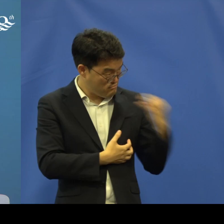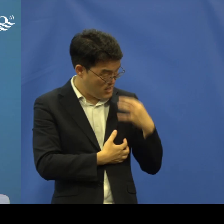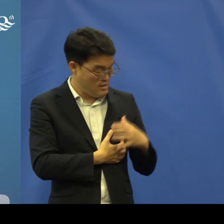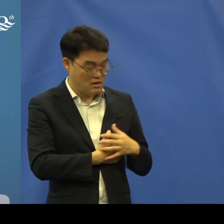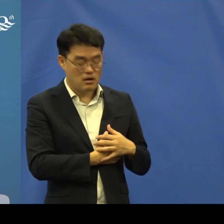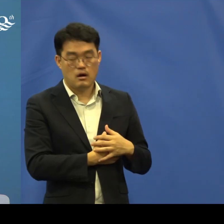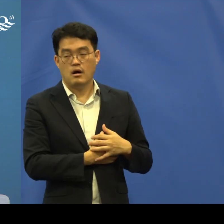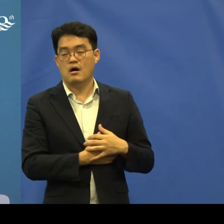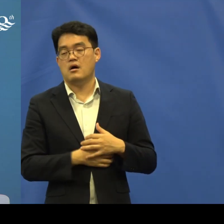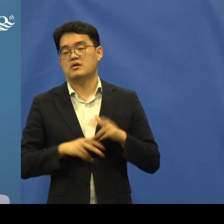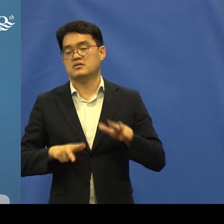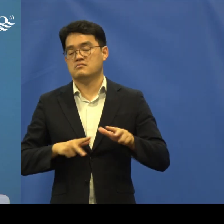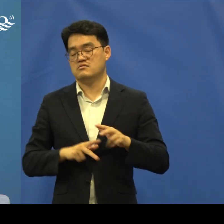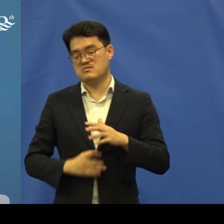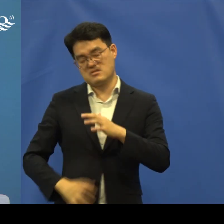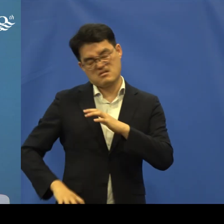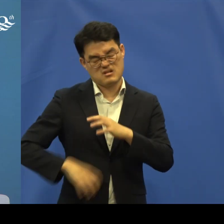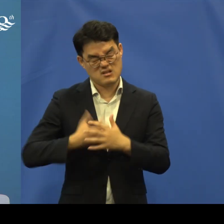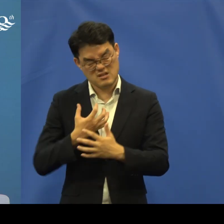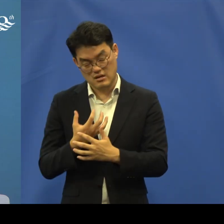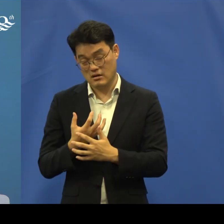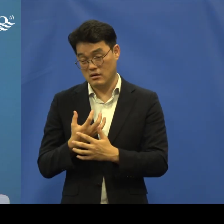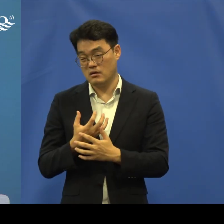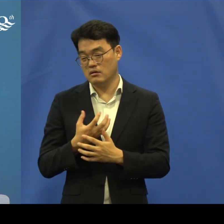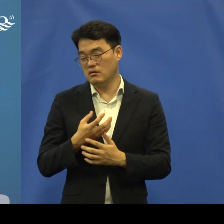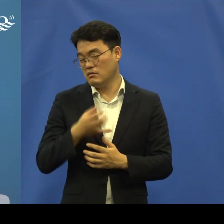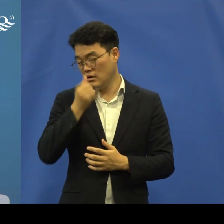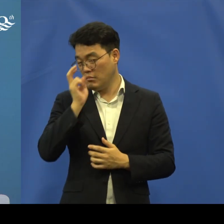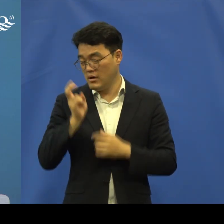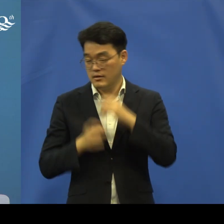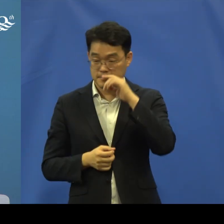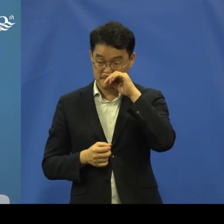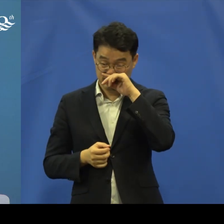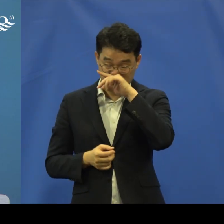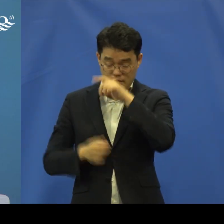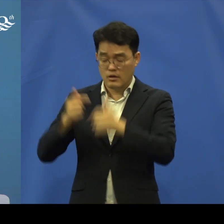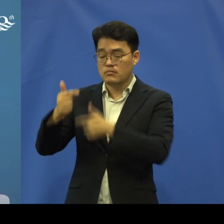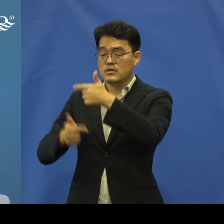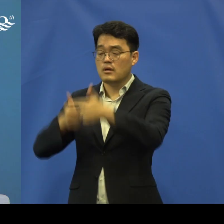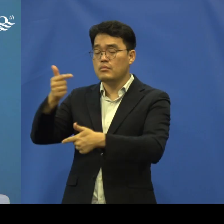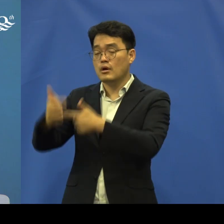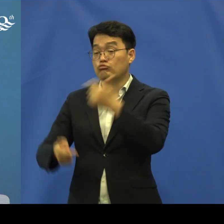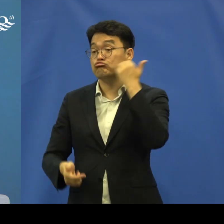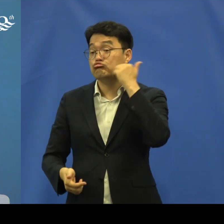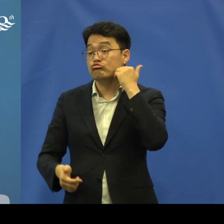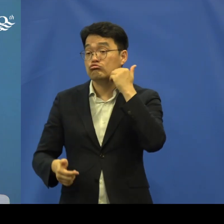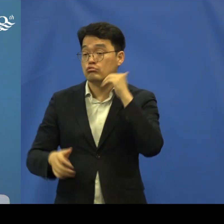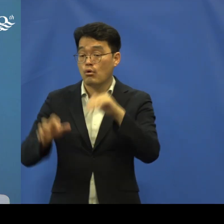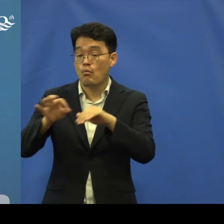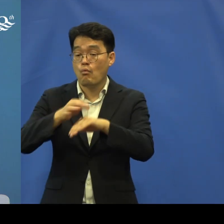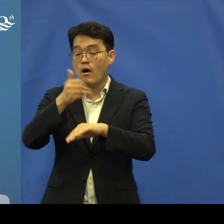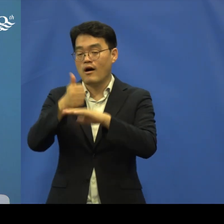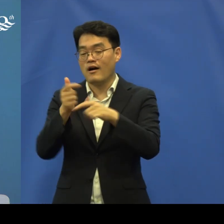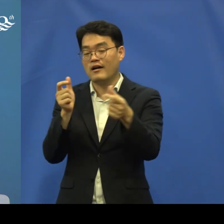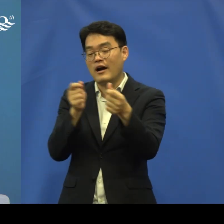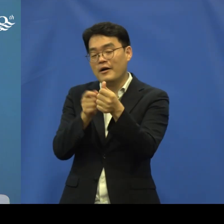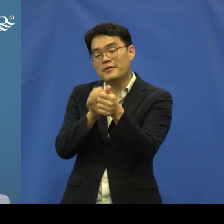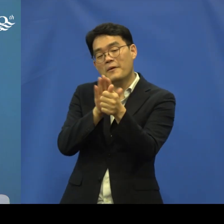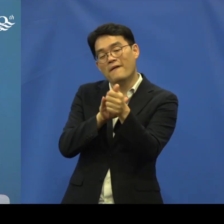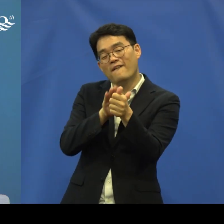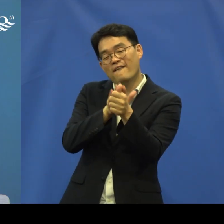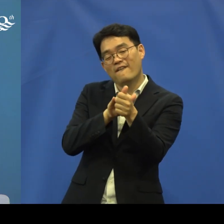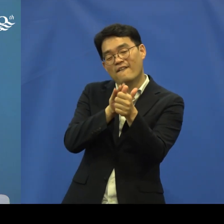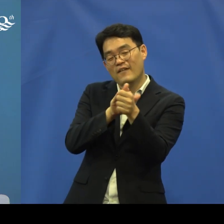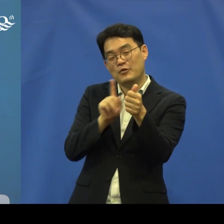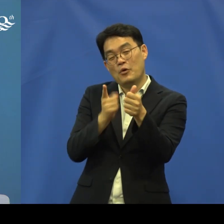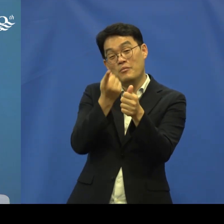느헤미야가 그런 거예요. 여러분, 느헤미야가 누굽니까? 특권을 포기하고 정말 절망적인 적을 위해서 모든